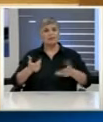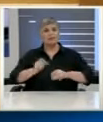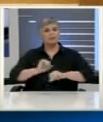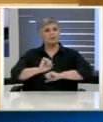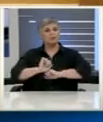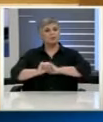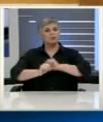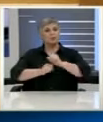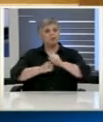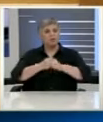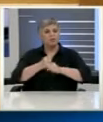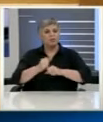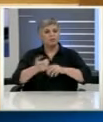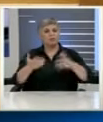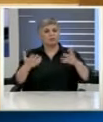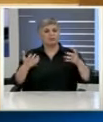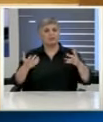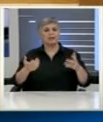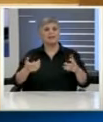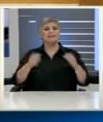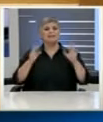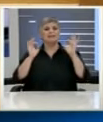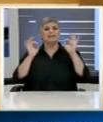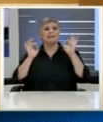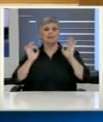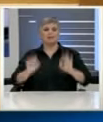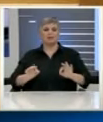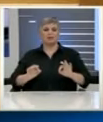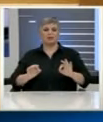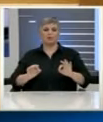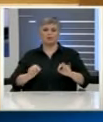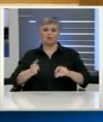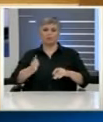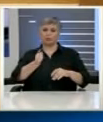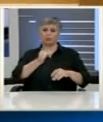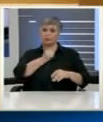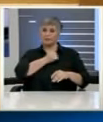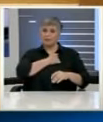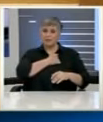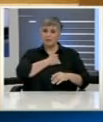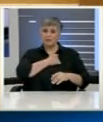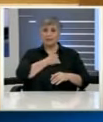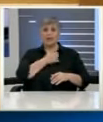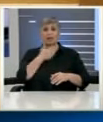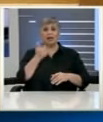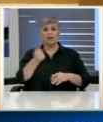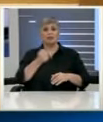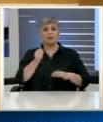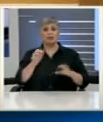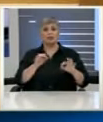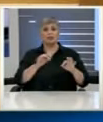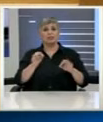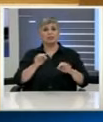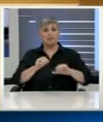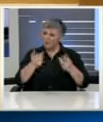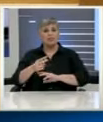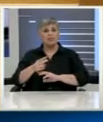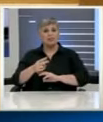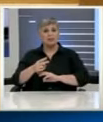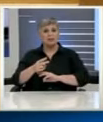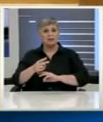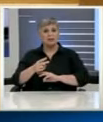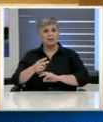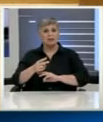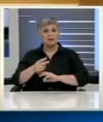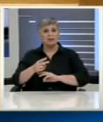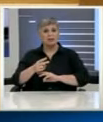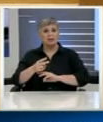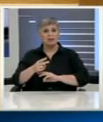γίνει ποιες ήταν οι πραγματικές σας προθέσεις αν είχατε σχέδιο β αν